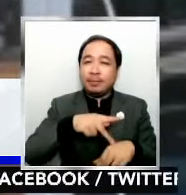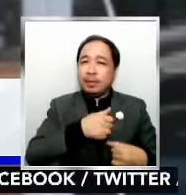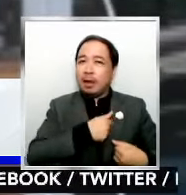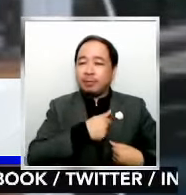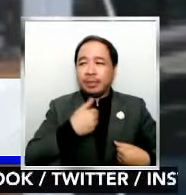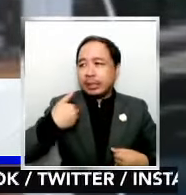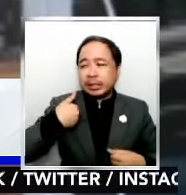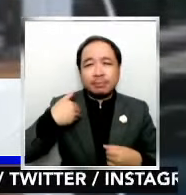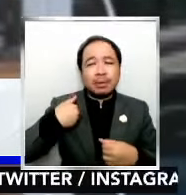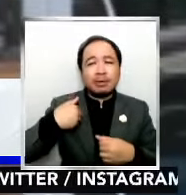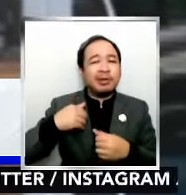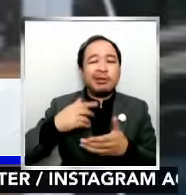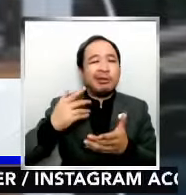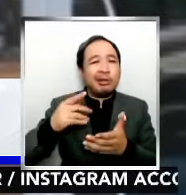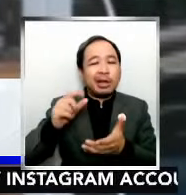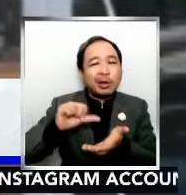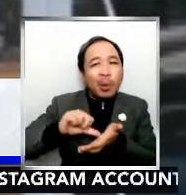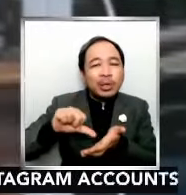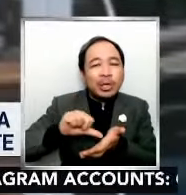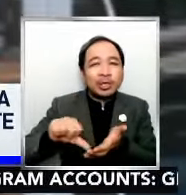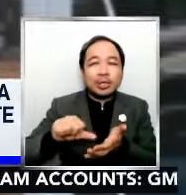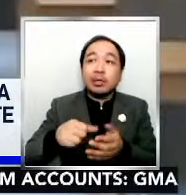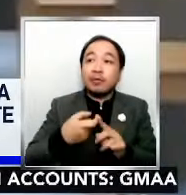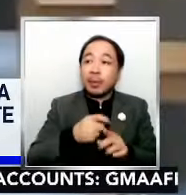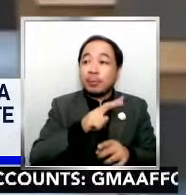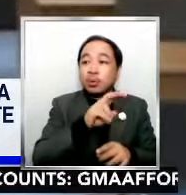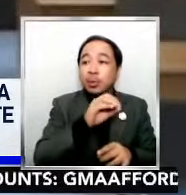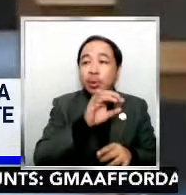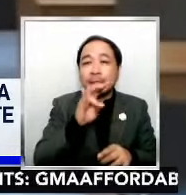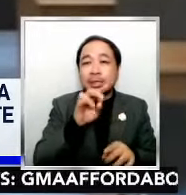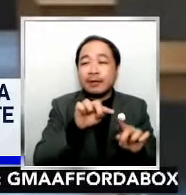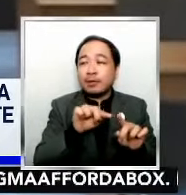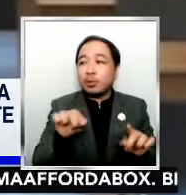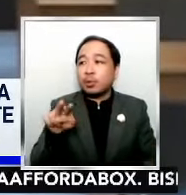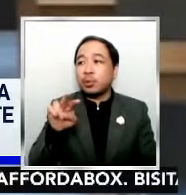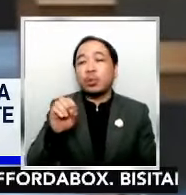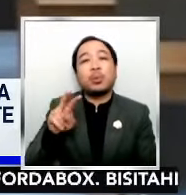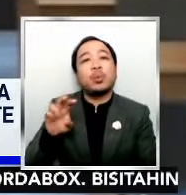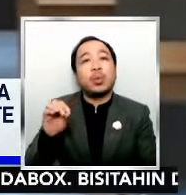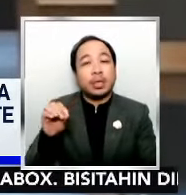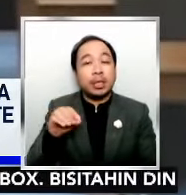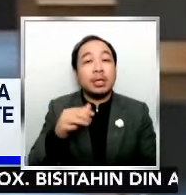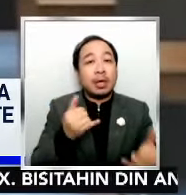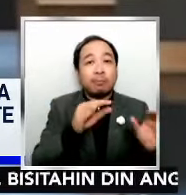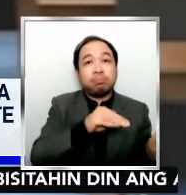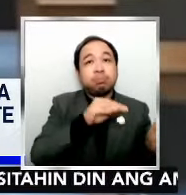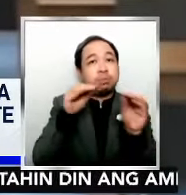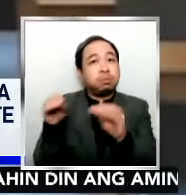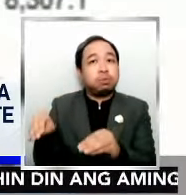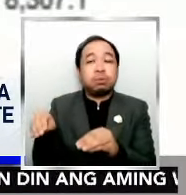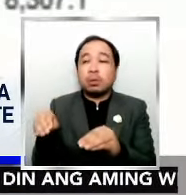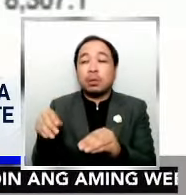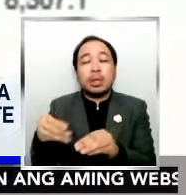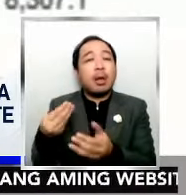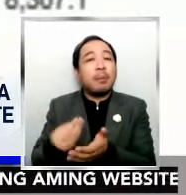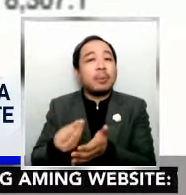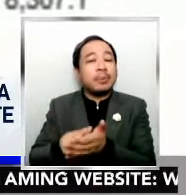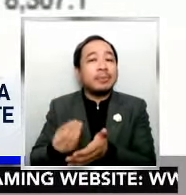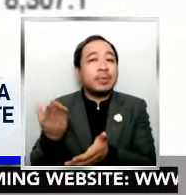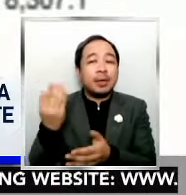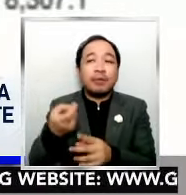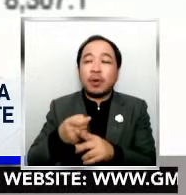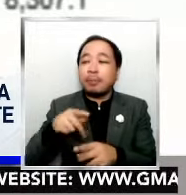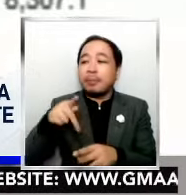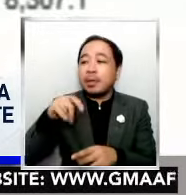on Audit, mula 2007 hanggang 2020, na-transfer ang halaga sa Philippine International Trading Corporation o PITC